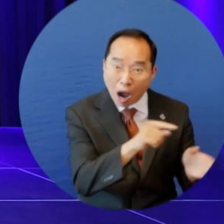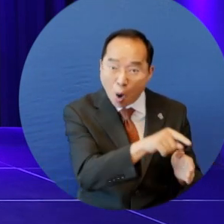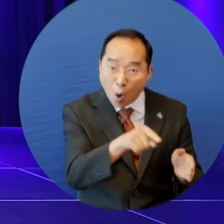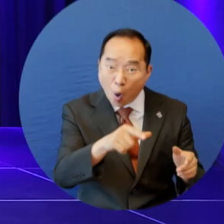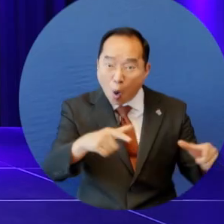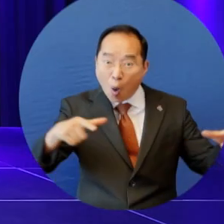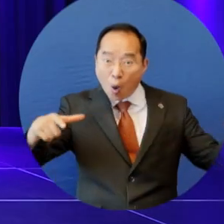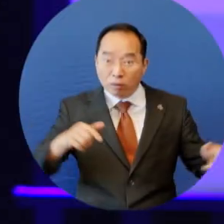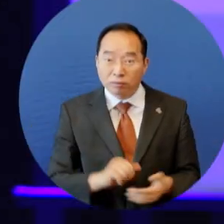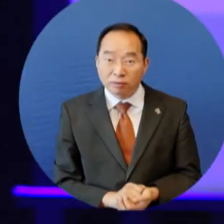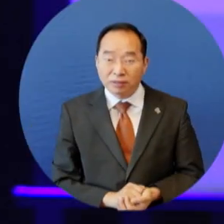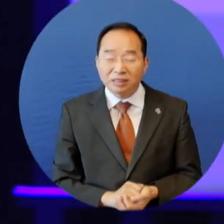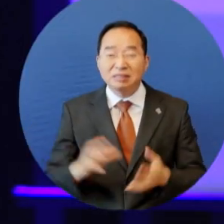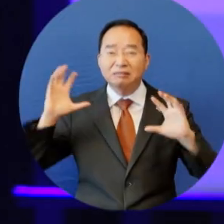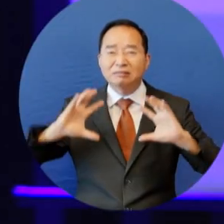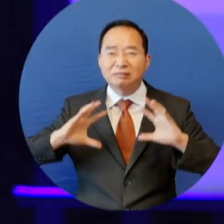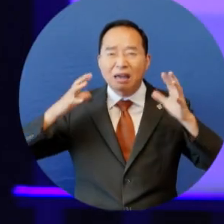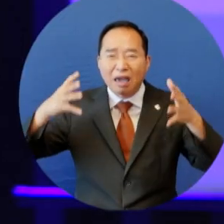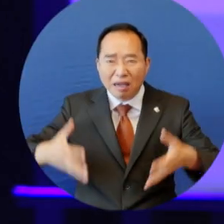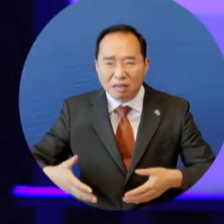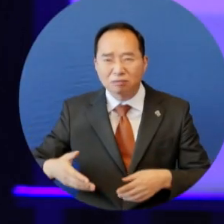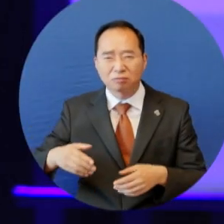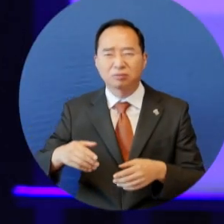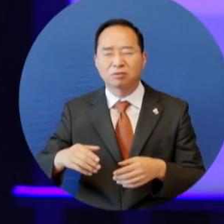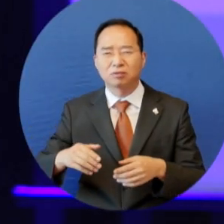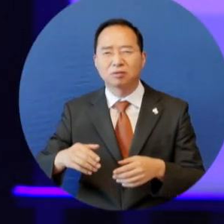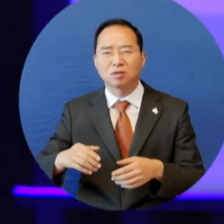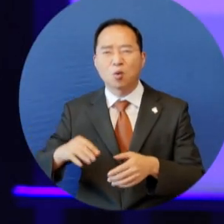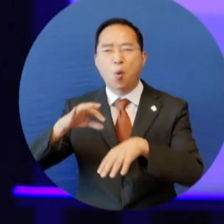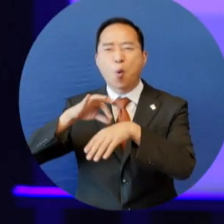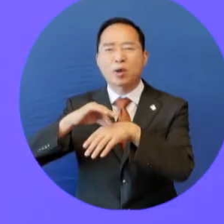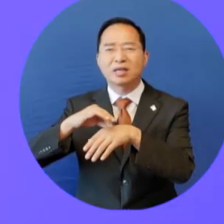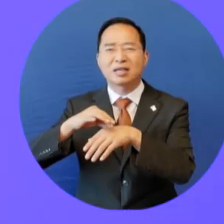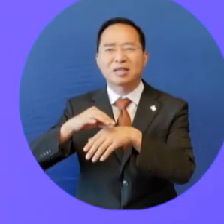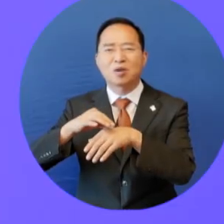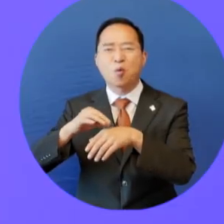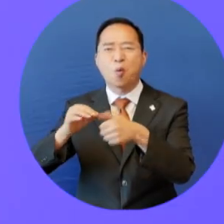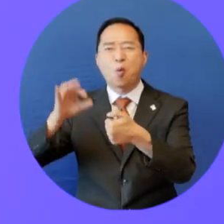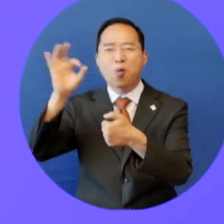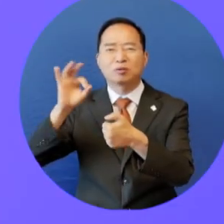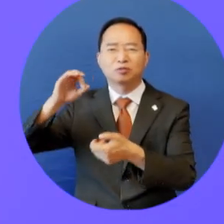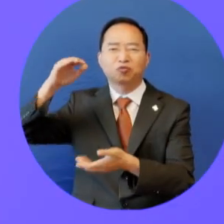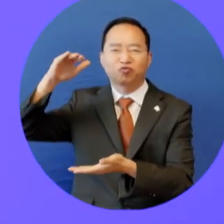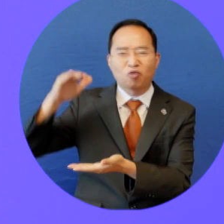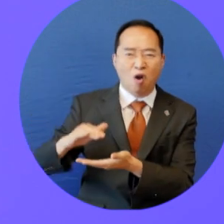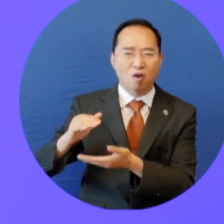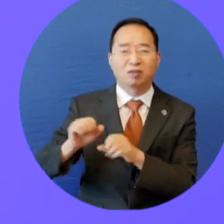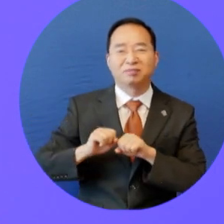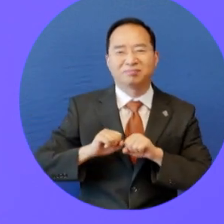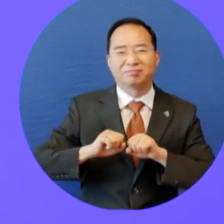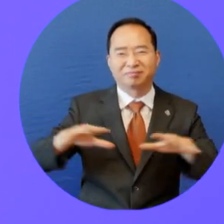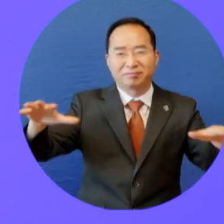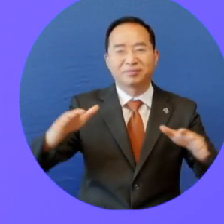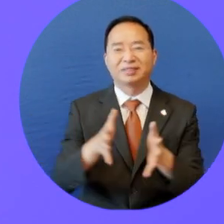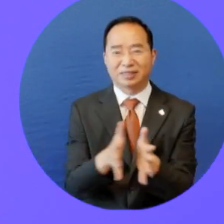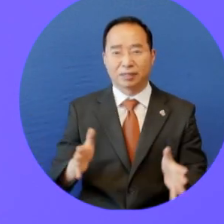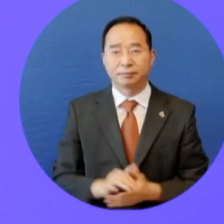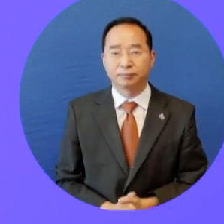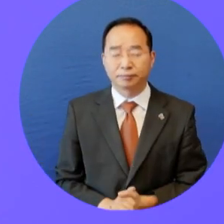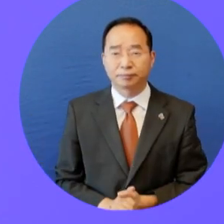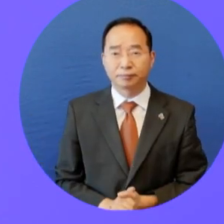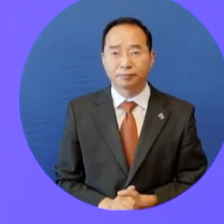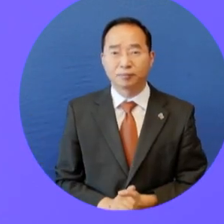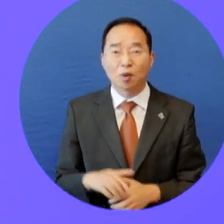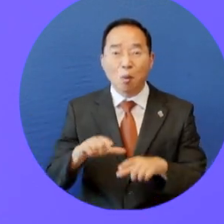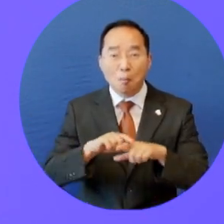하게 됐고요. 또 글로벌하게도 이 운동을 하게 되었습니다. 이 채식이라고 하는 것이요. 맨 처음에